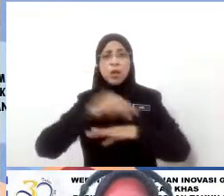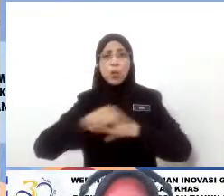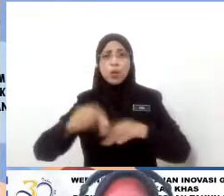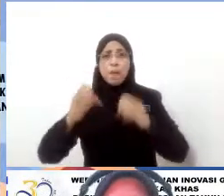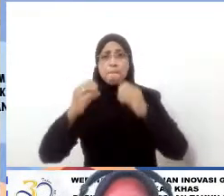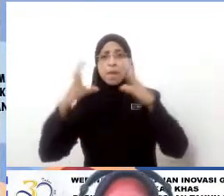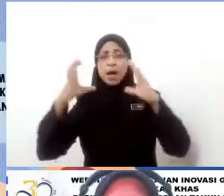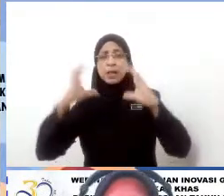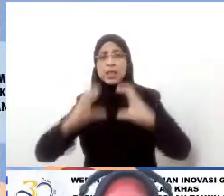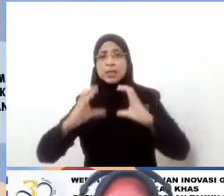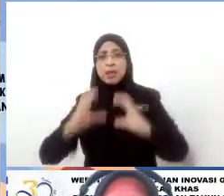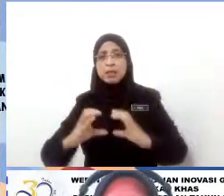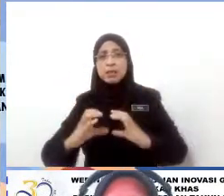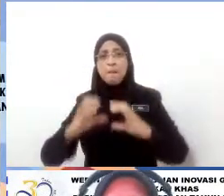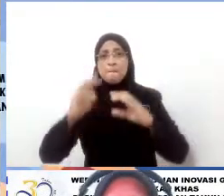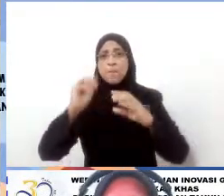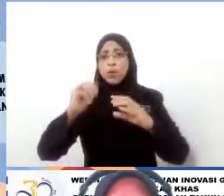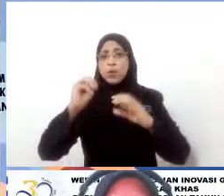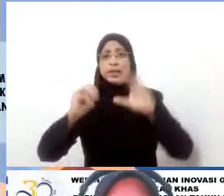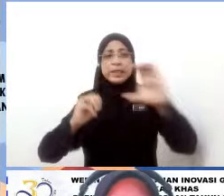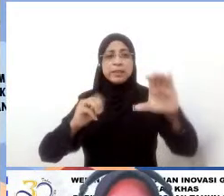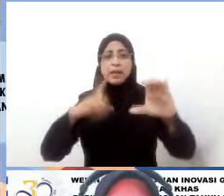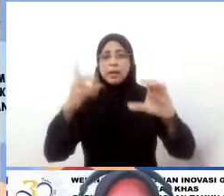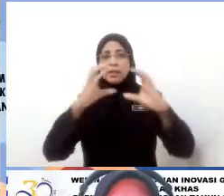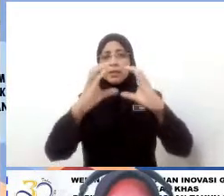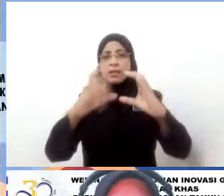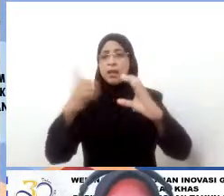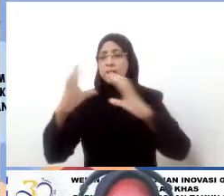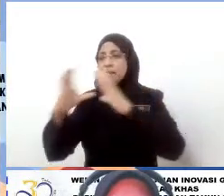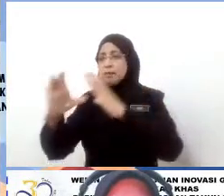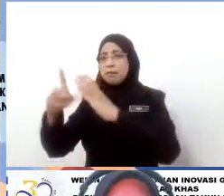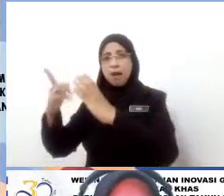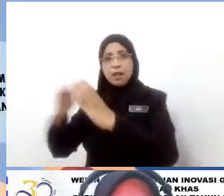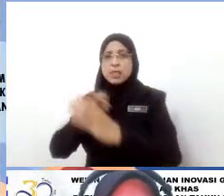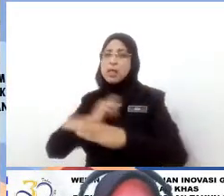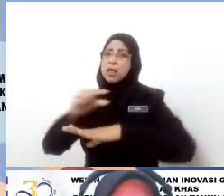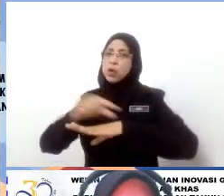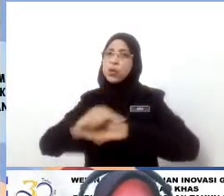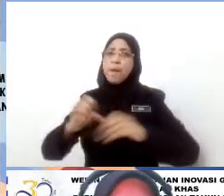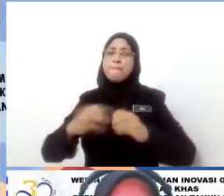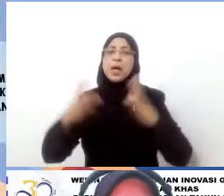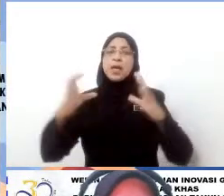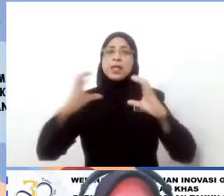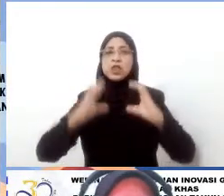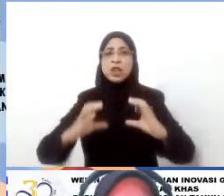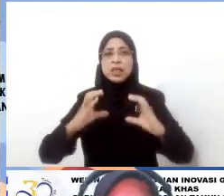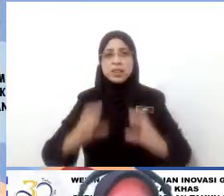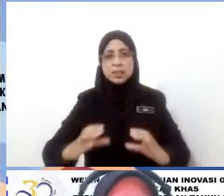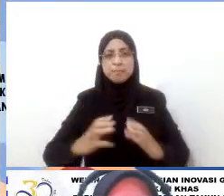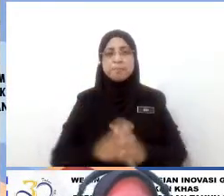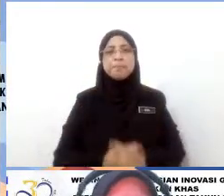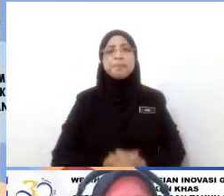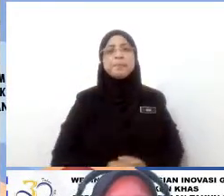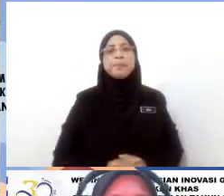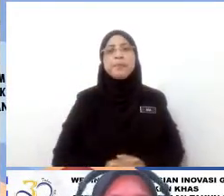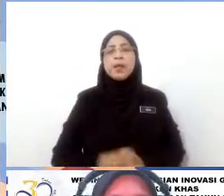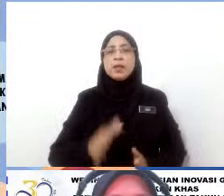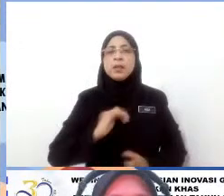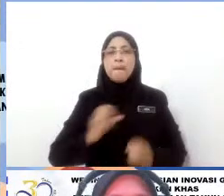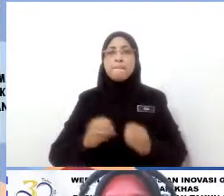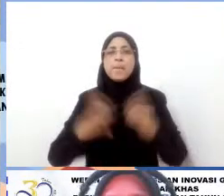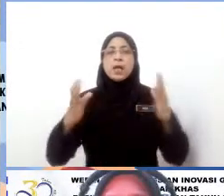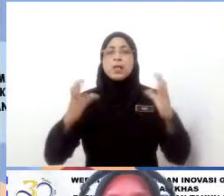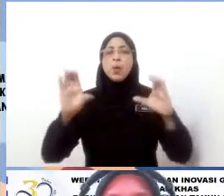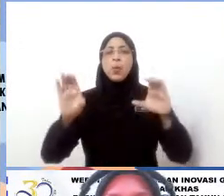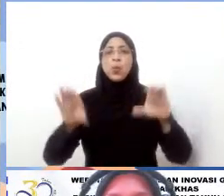lain yang buat. Walaupun satu set, kejap murid ni buat soalan ni, kejap murid ni buat soalan ni. So antaranya saya banyak buat, sebenarnya